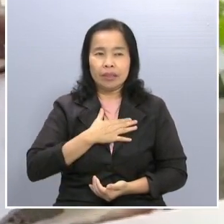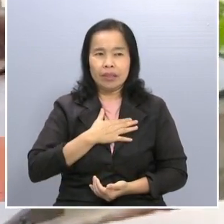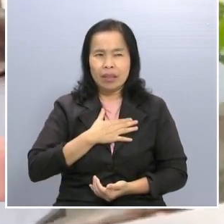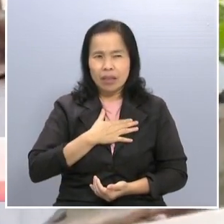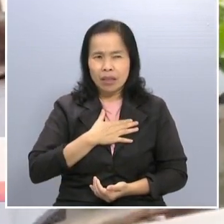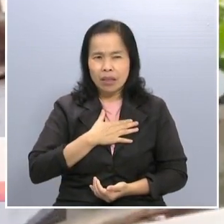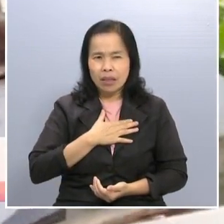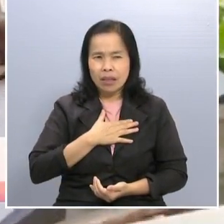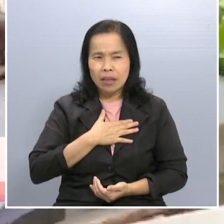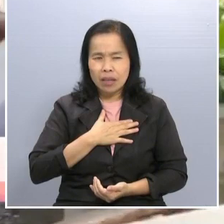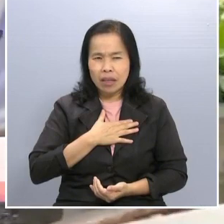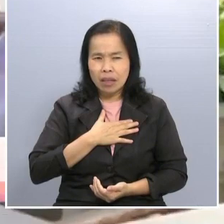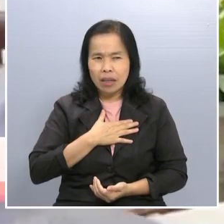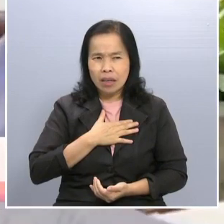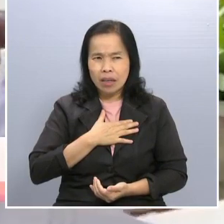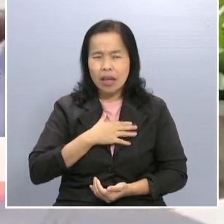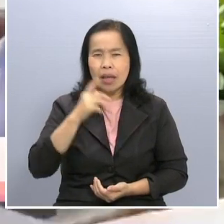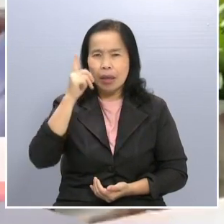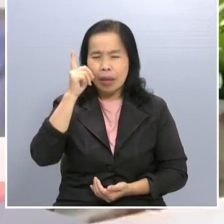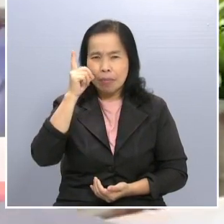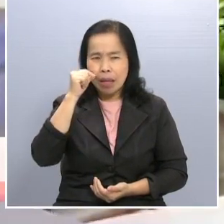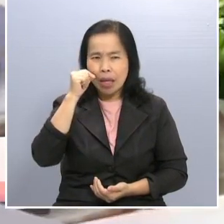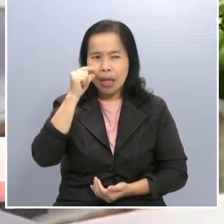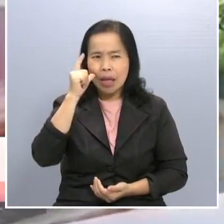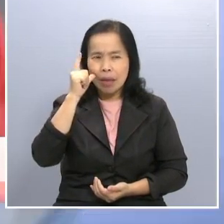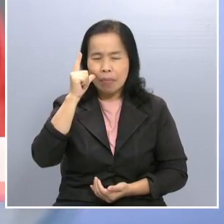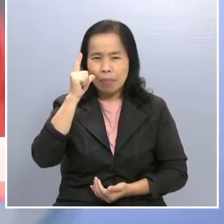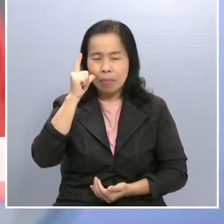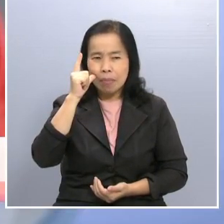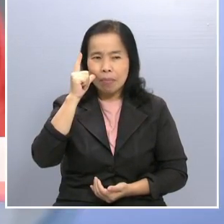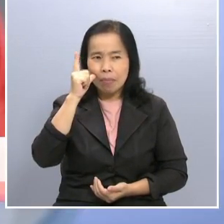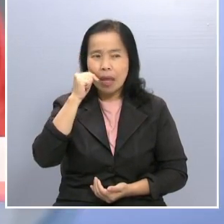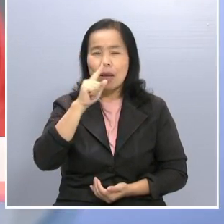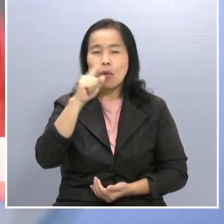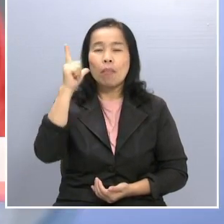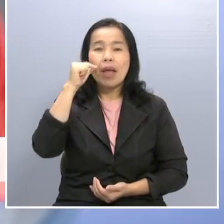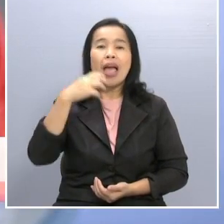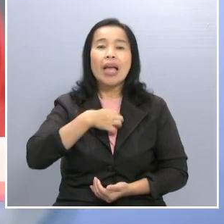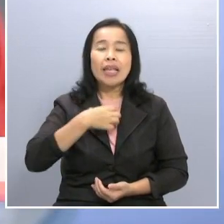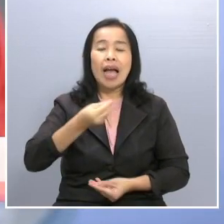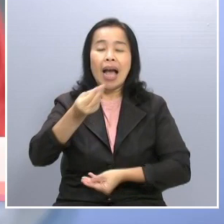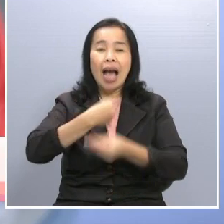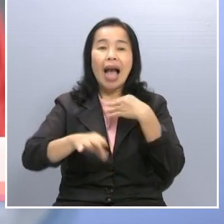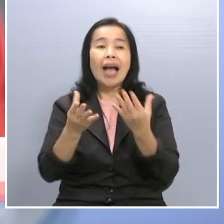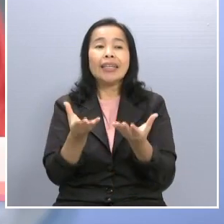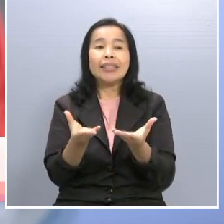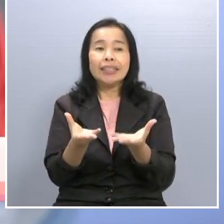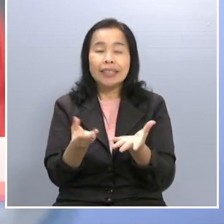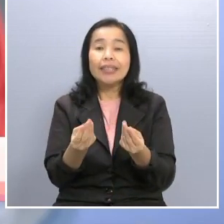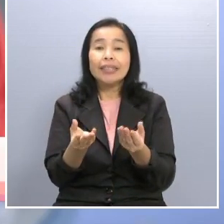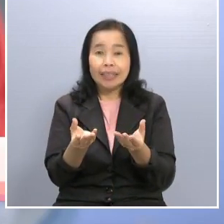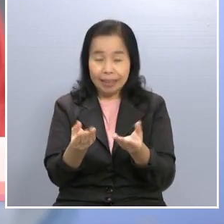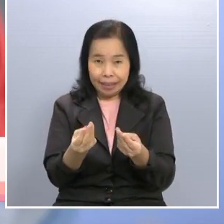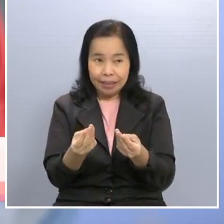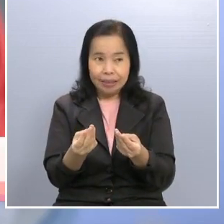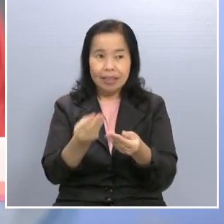กลเกลี่ยคือแม่ว่าแม้จะเป็นค่ายที่ดินของตัวเองไปซื้อที่ที่นั่นไปสร้างที่นั่นแต่แม่ย